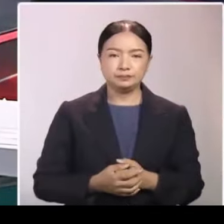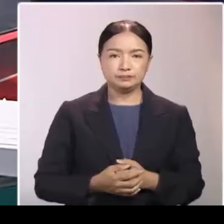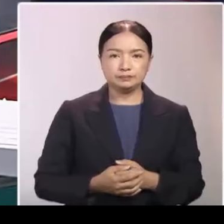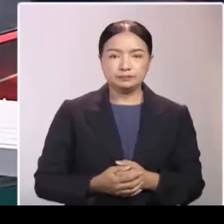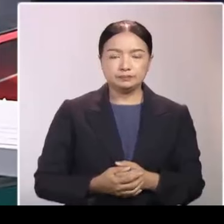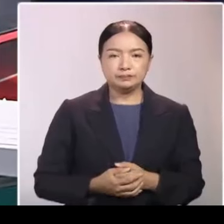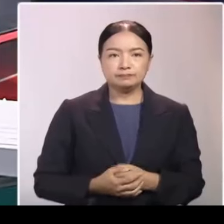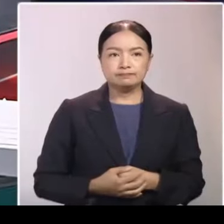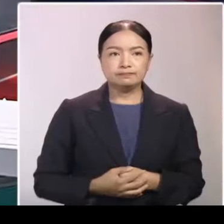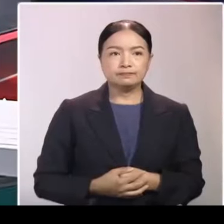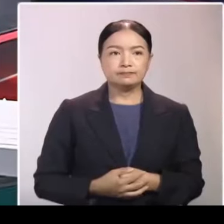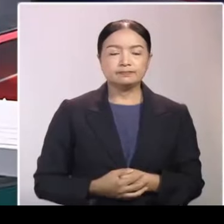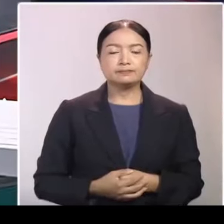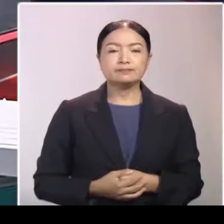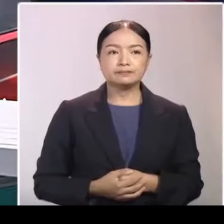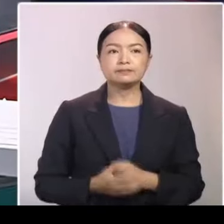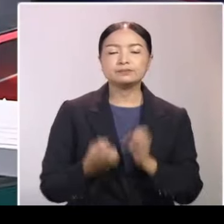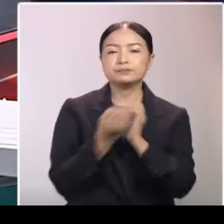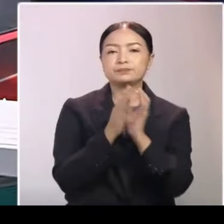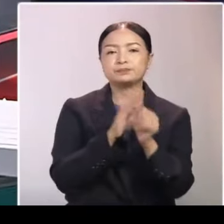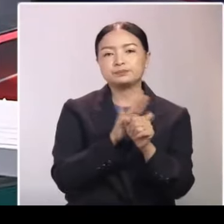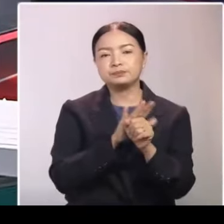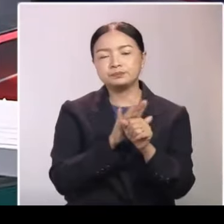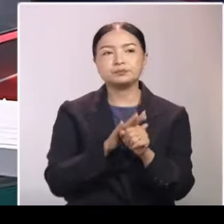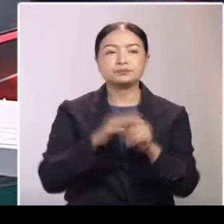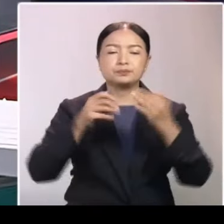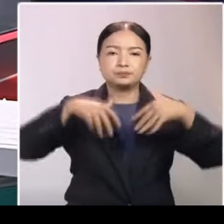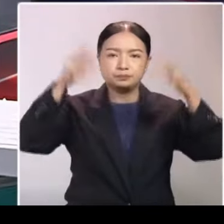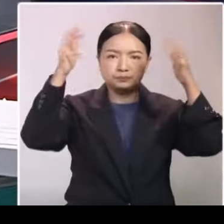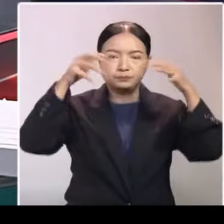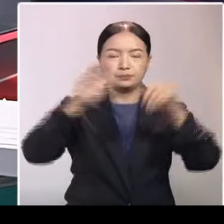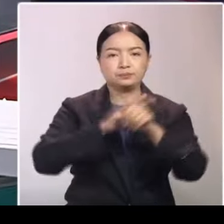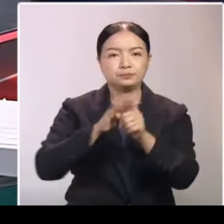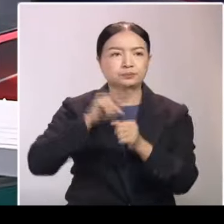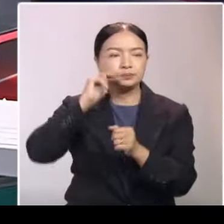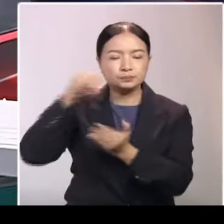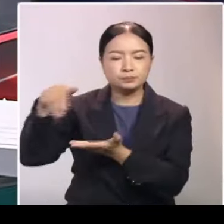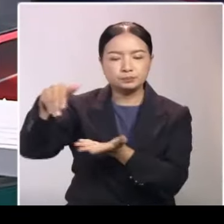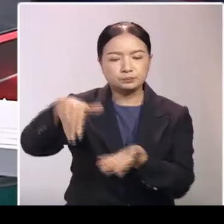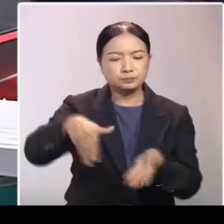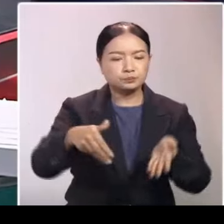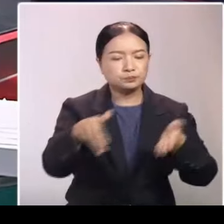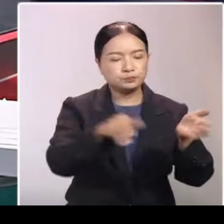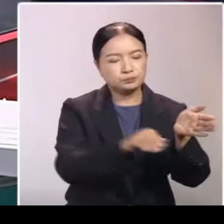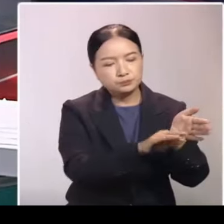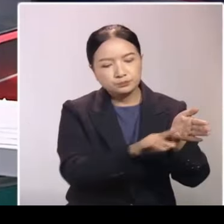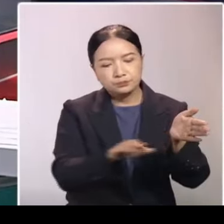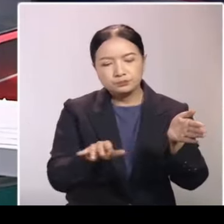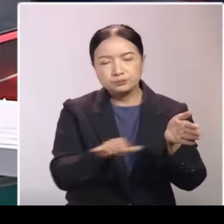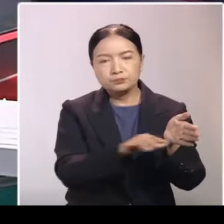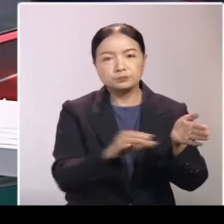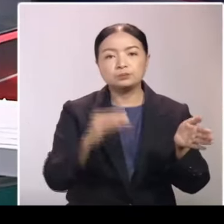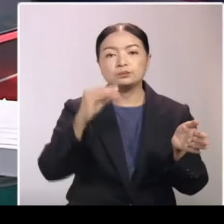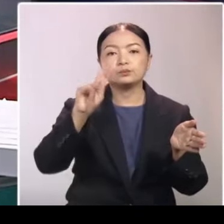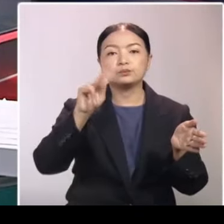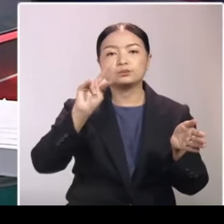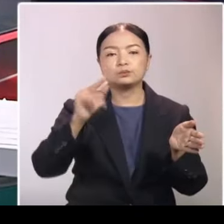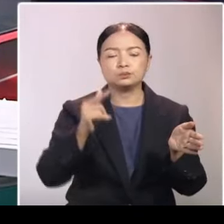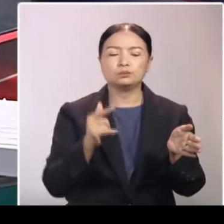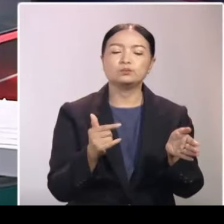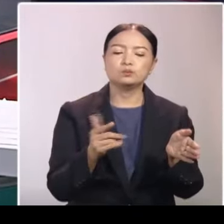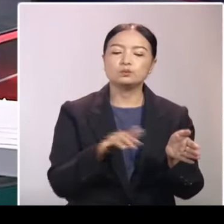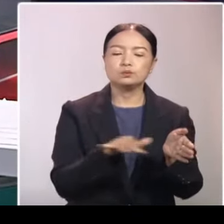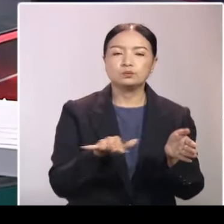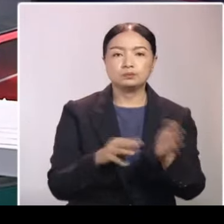คลุมคืออาจจะไม่ได้รับผลกระทบมากนักนะคะมีฝนตกปานกลางน้ำโขงยังคงทรงตัวค่ะแต่ว่ายังต้องเฝ้าระวังมุกดาหาร